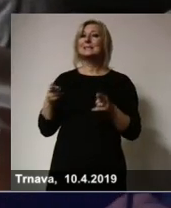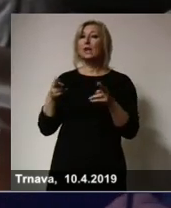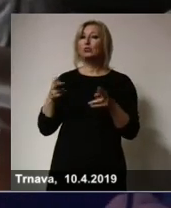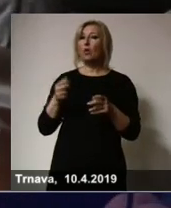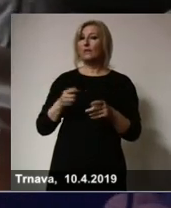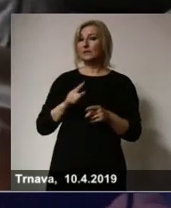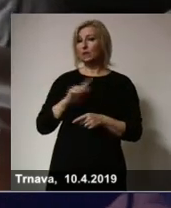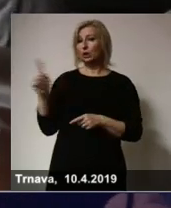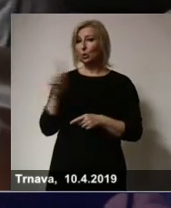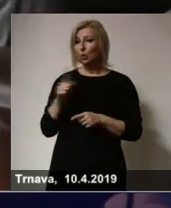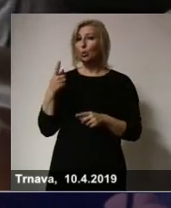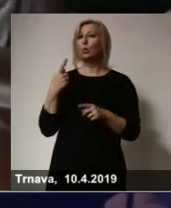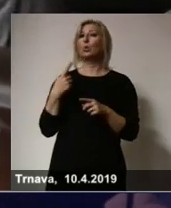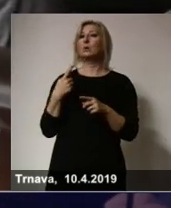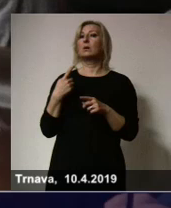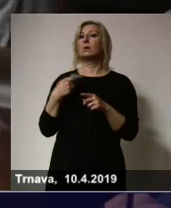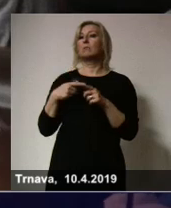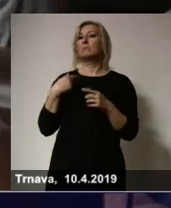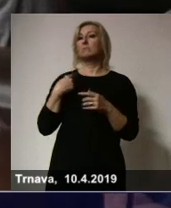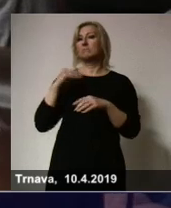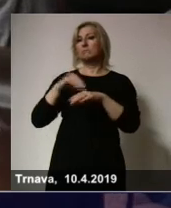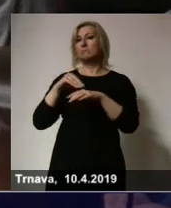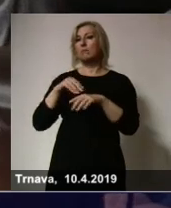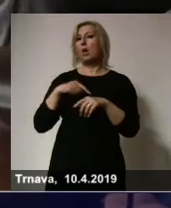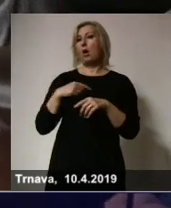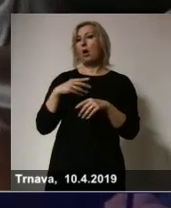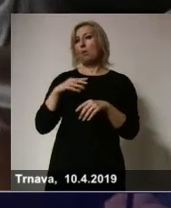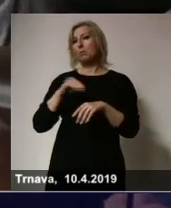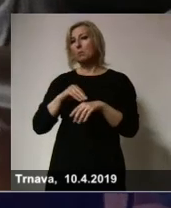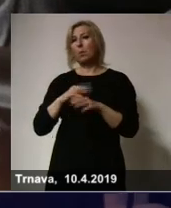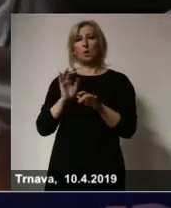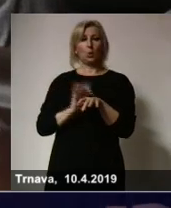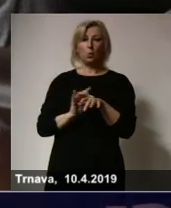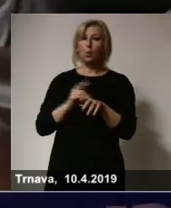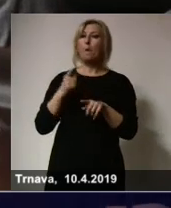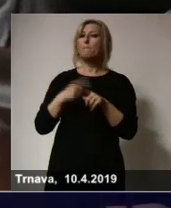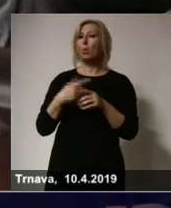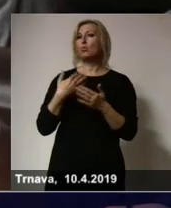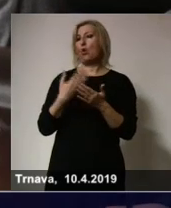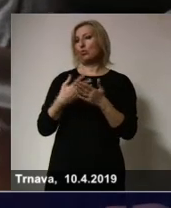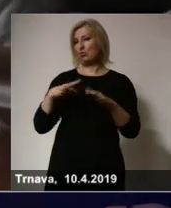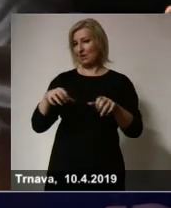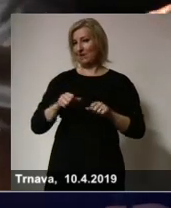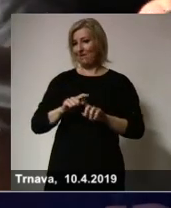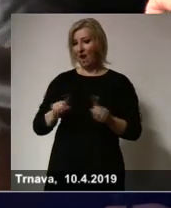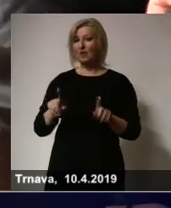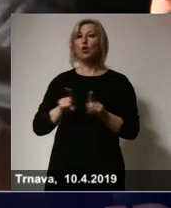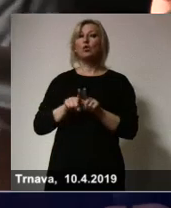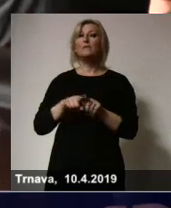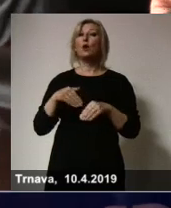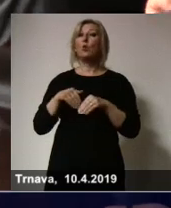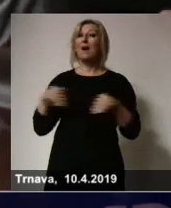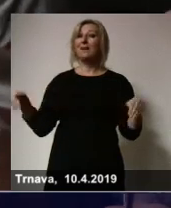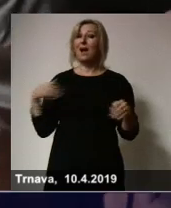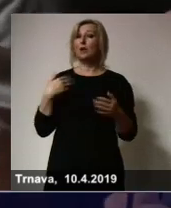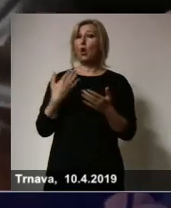bez pripomienok s odporúčaním schváliť. Rovnako aj Rada Trnavského samosprávneho kraja prijala materiál s